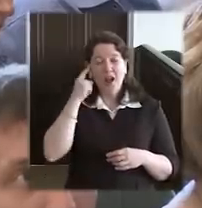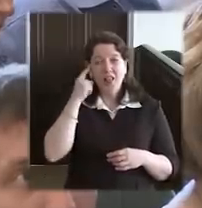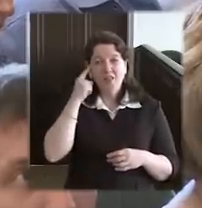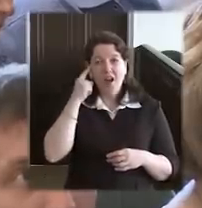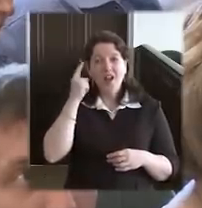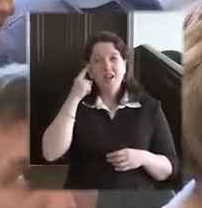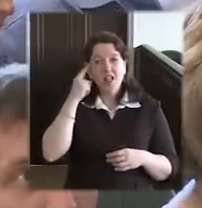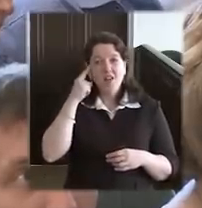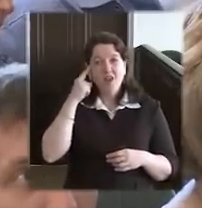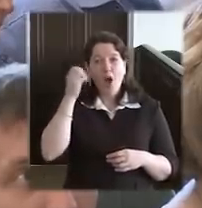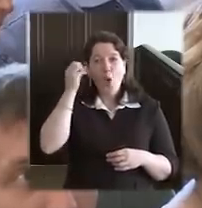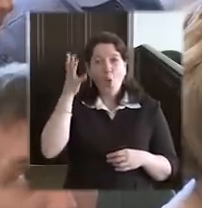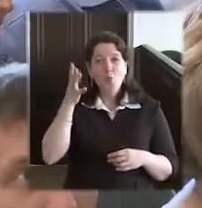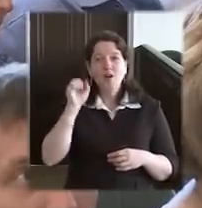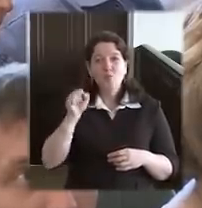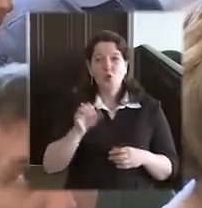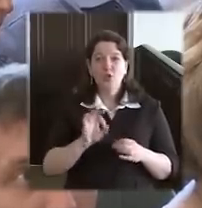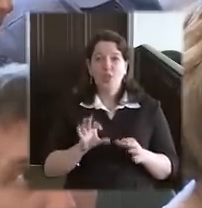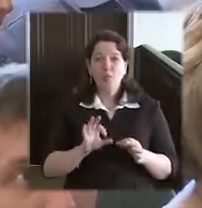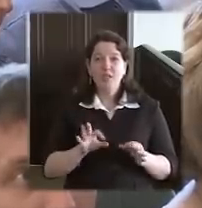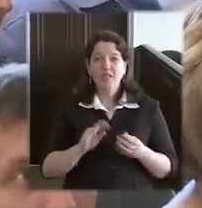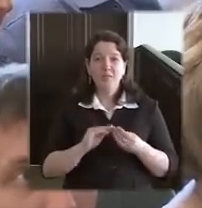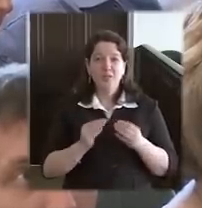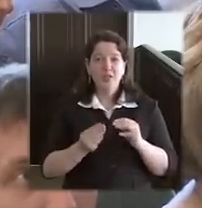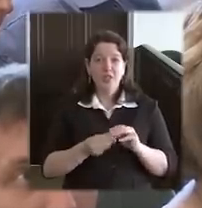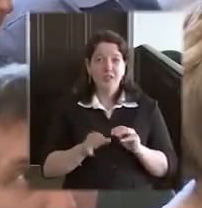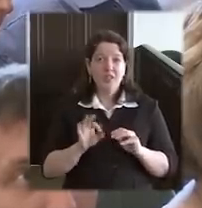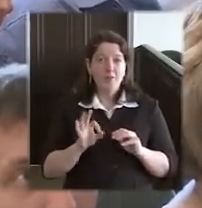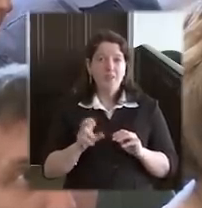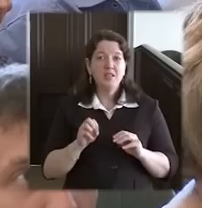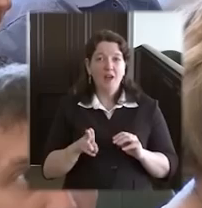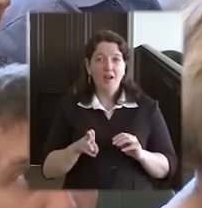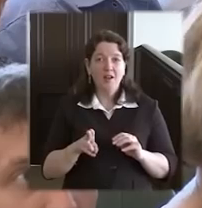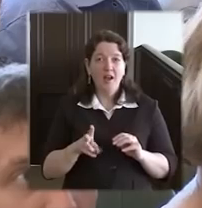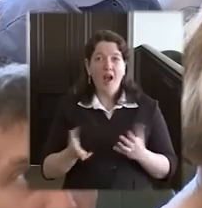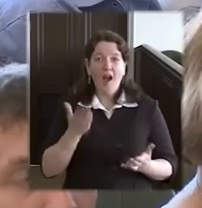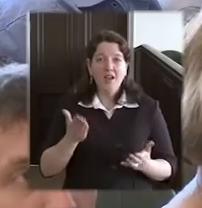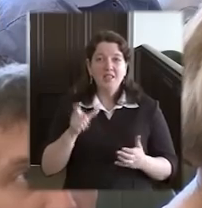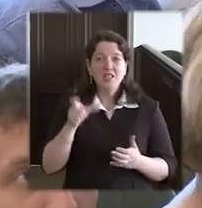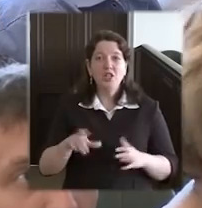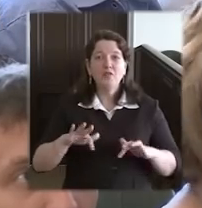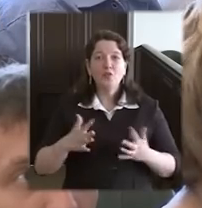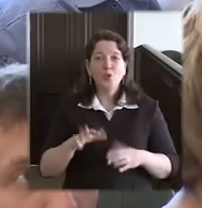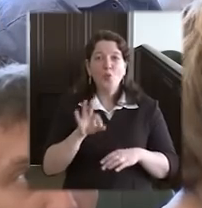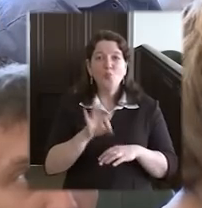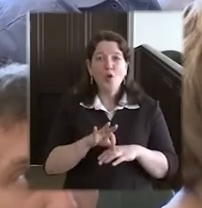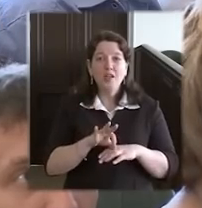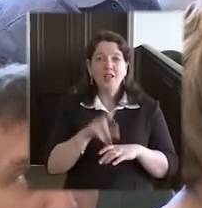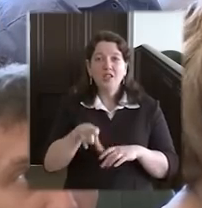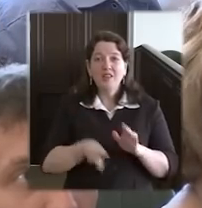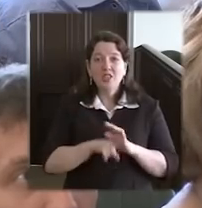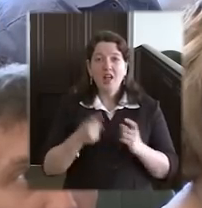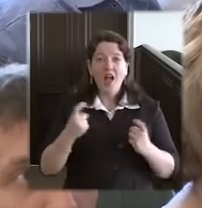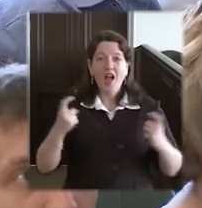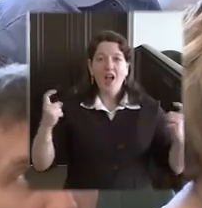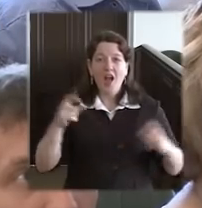Голова наша может все оправдать, а вот кожа никаких оправданий не признает. Вы представляете, начинает так вопить, что человек подпрыгивает. Ах,